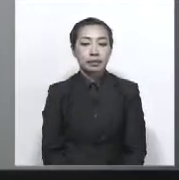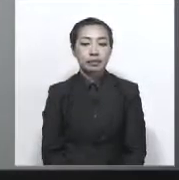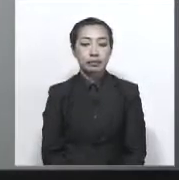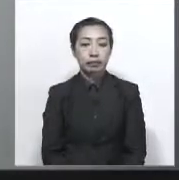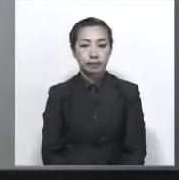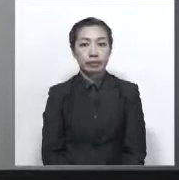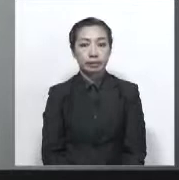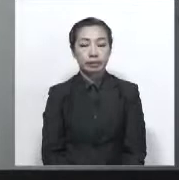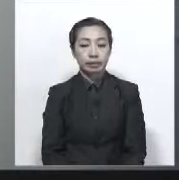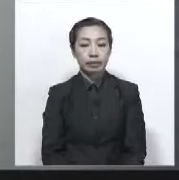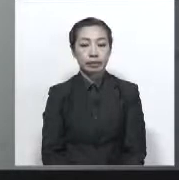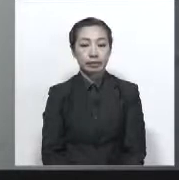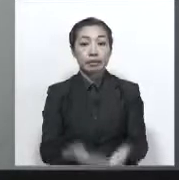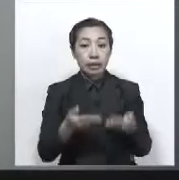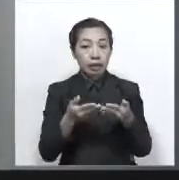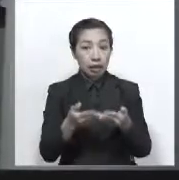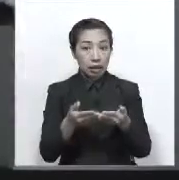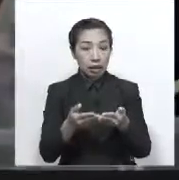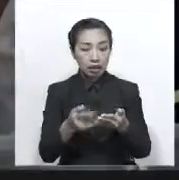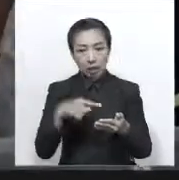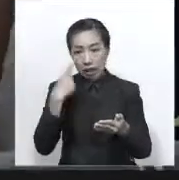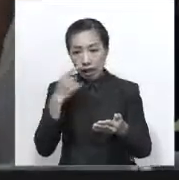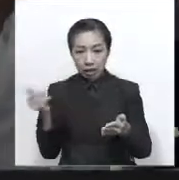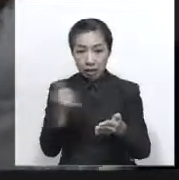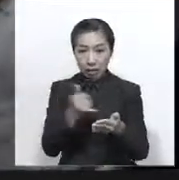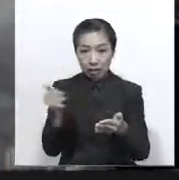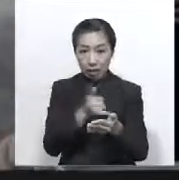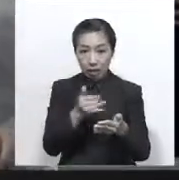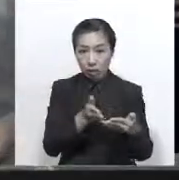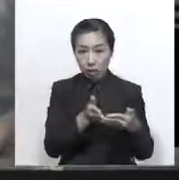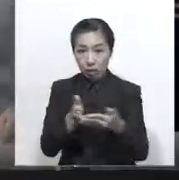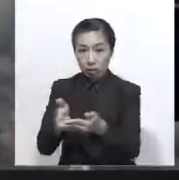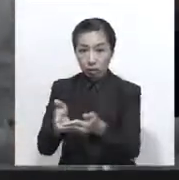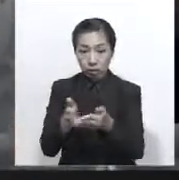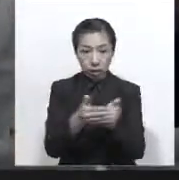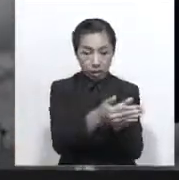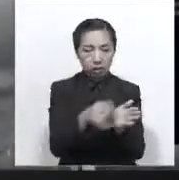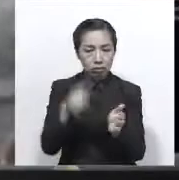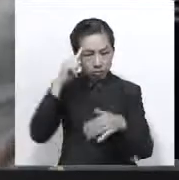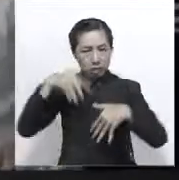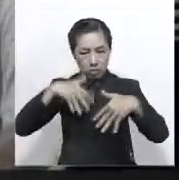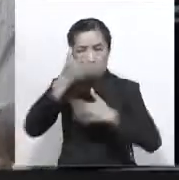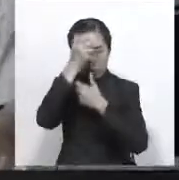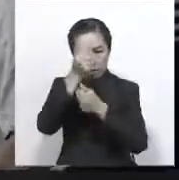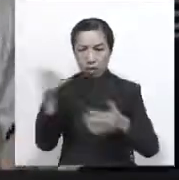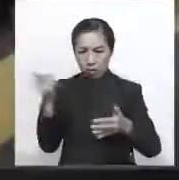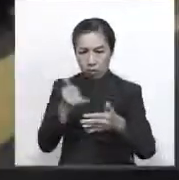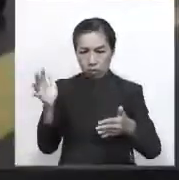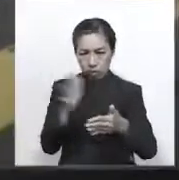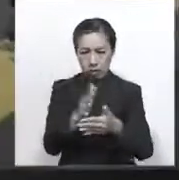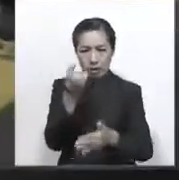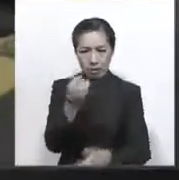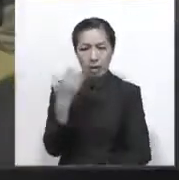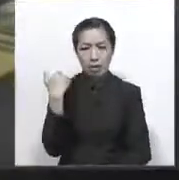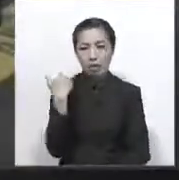สำหรับการเดินทางโดยใช้เส้นทางทางเรือคาดการว่าจะมีประชาชนให้ความสนใจและใช้บริการจำนวนมาก